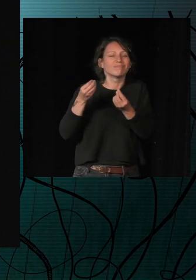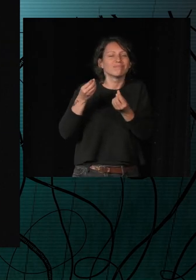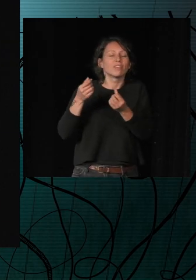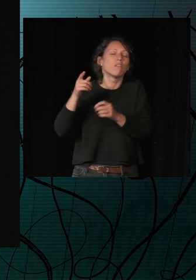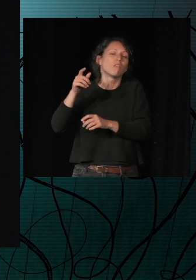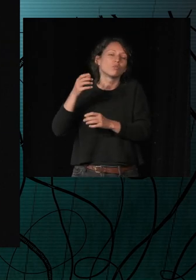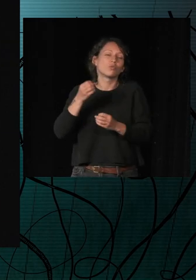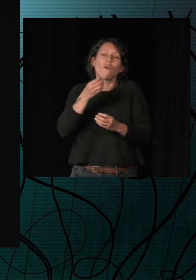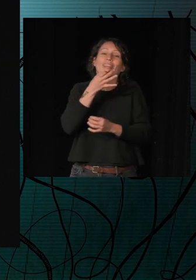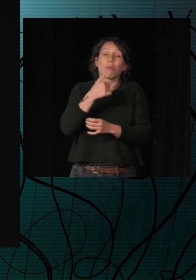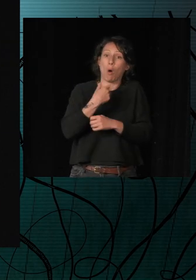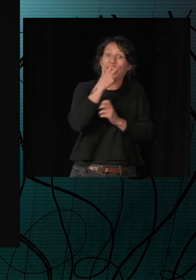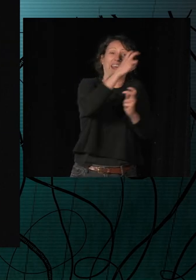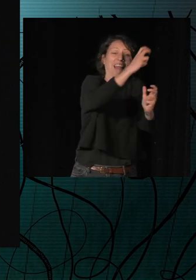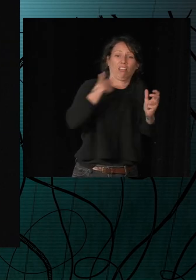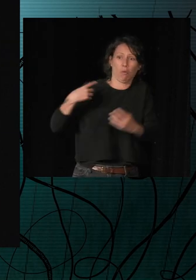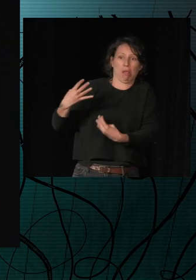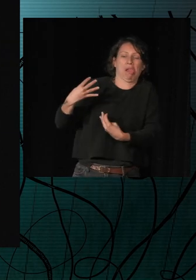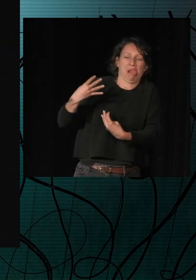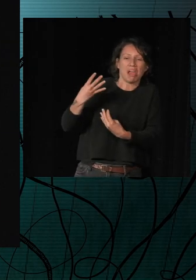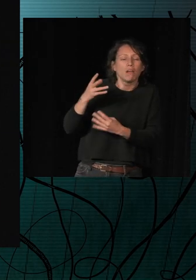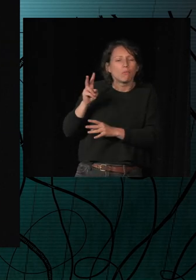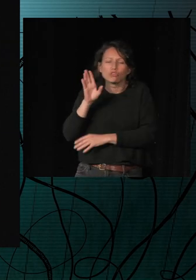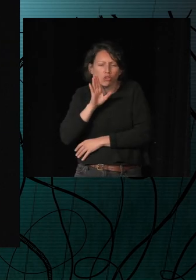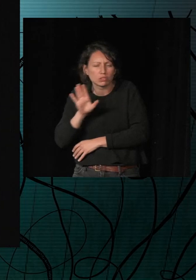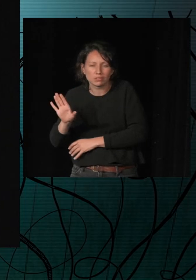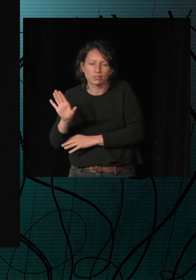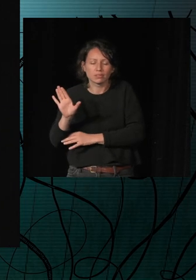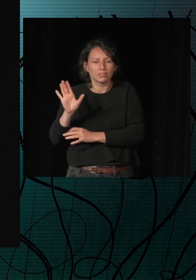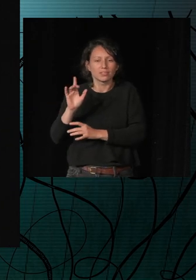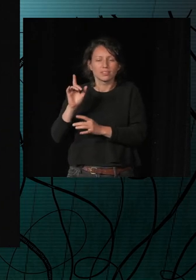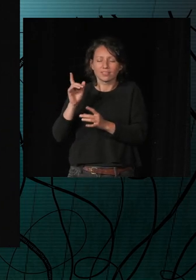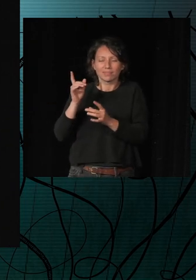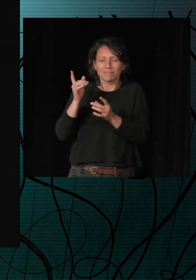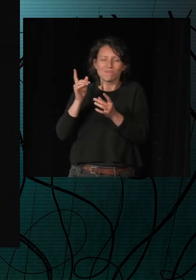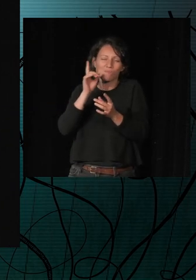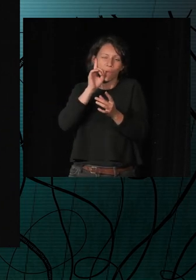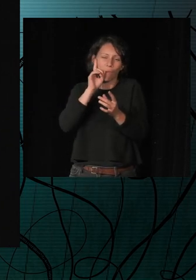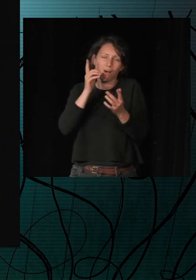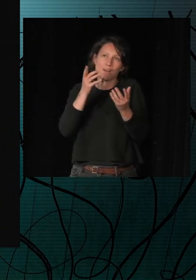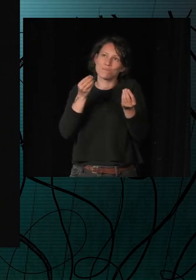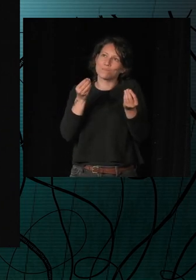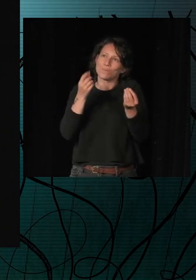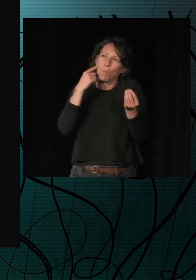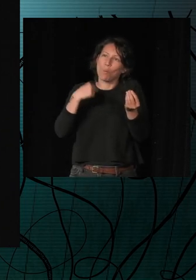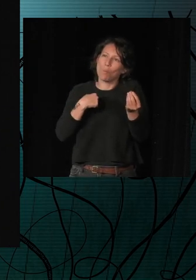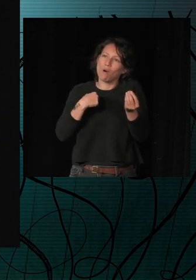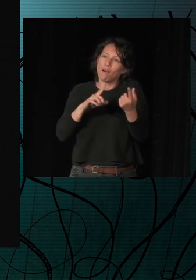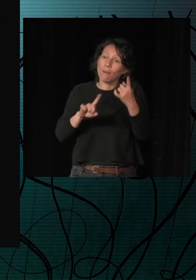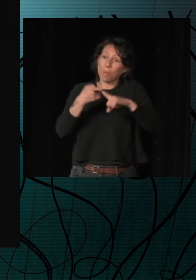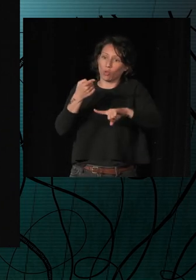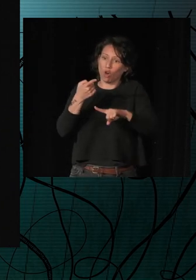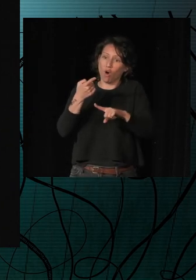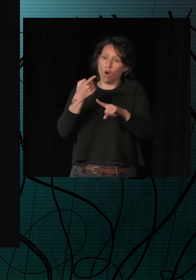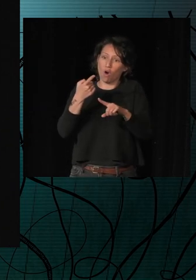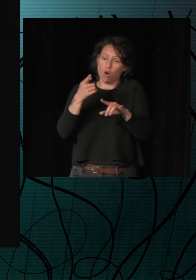reste très gentil parce que parce que je pense que c'est hyper important justement de pas casser cette espèce de de d'accordacite de